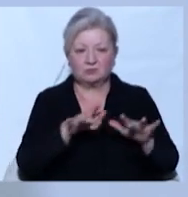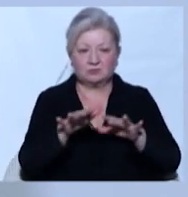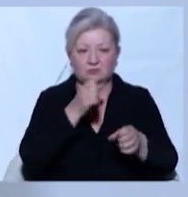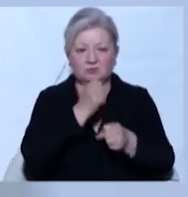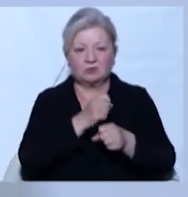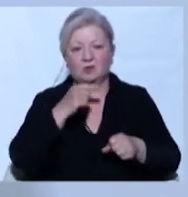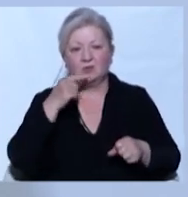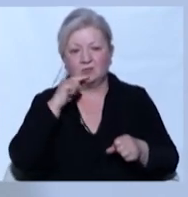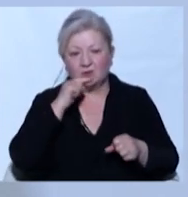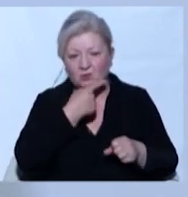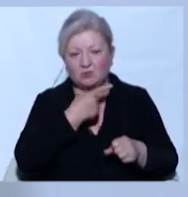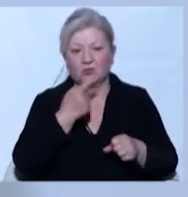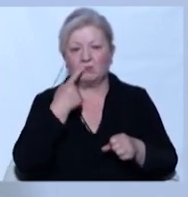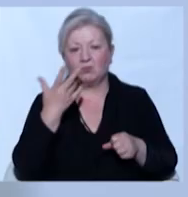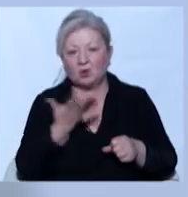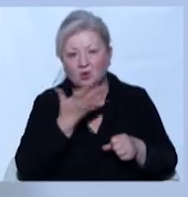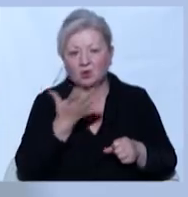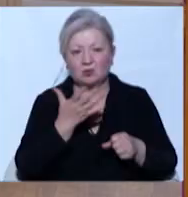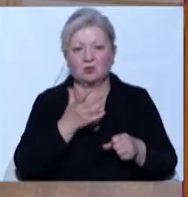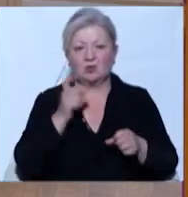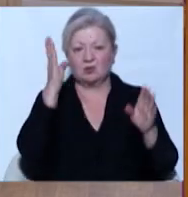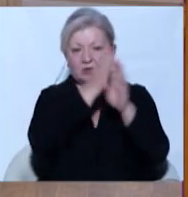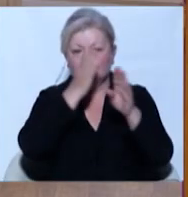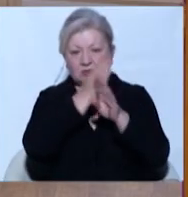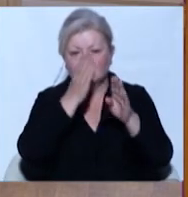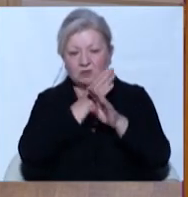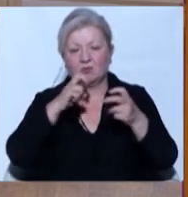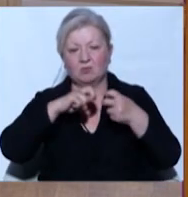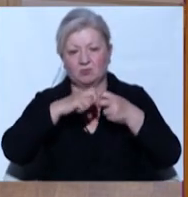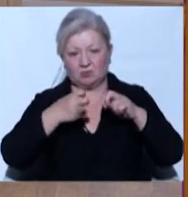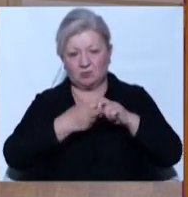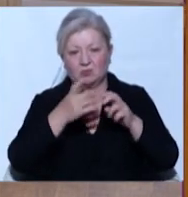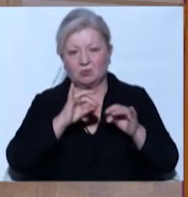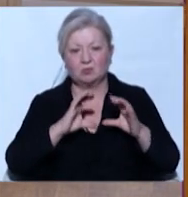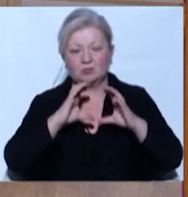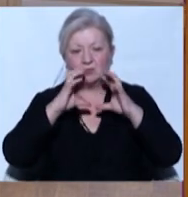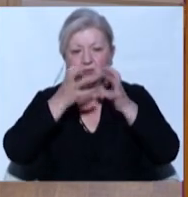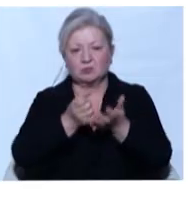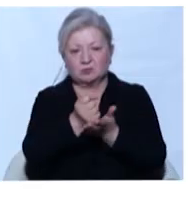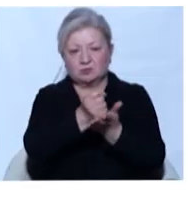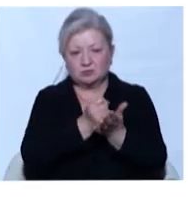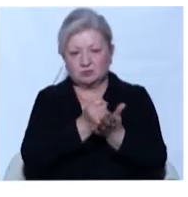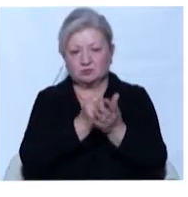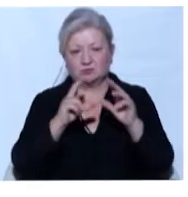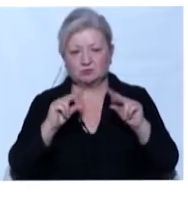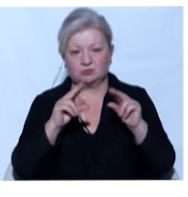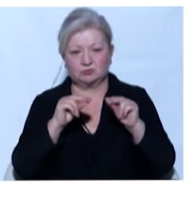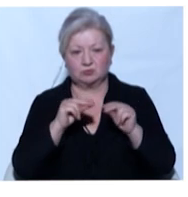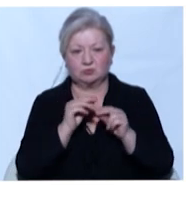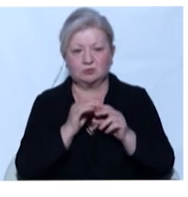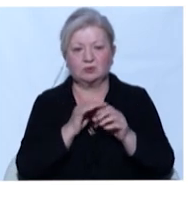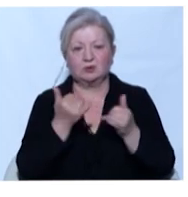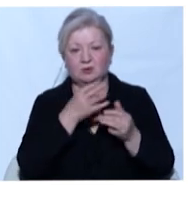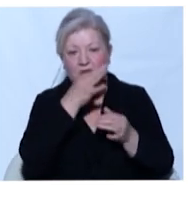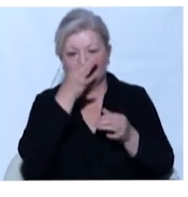ეკონომიკური, პოლიტიკური და მათ შორის ეკოლოგიური პრობლემები და მსოფლიოში შენარჩუნდეს უსაფრთხოება და მშვიდობა. მოდით ახლა გეტყვით, რა თქმა